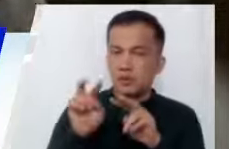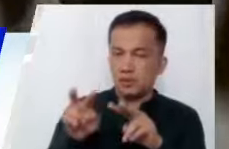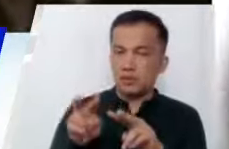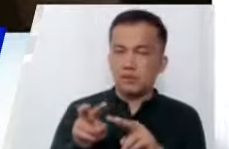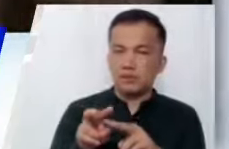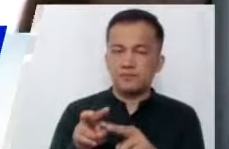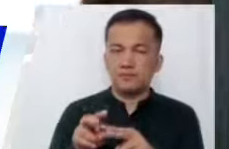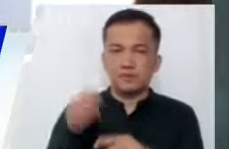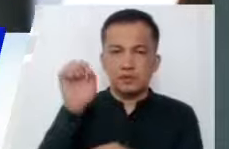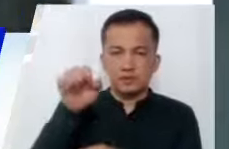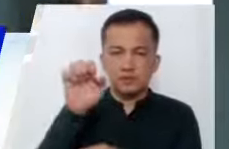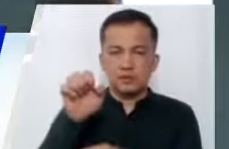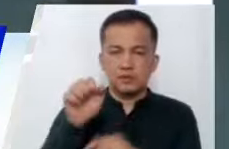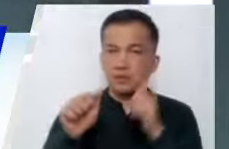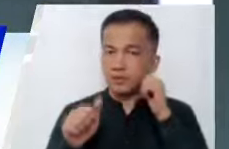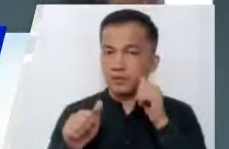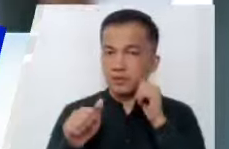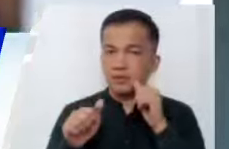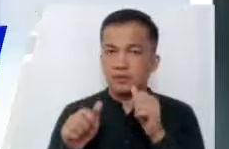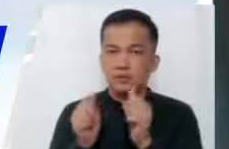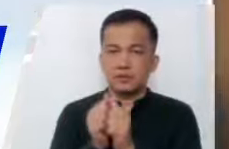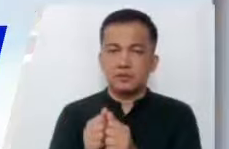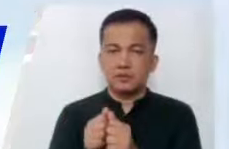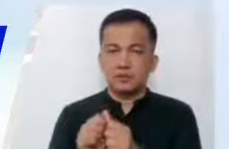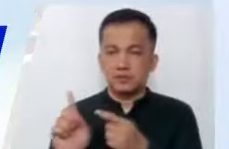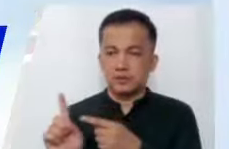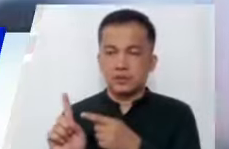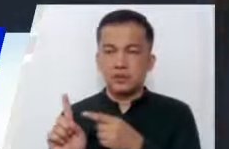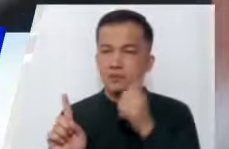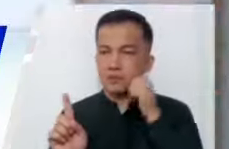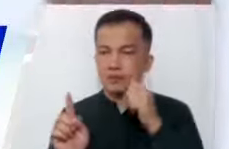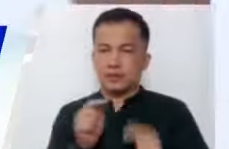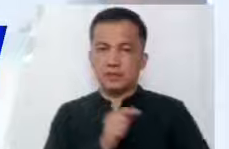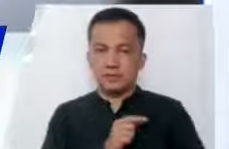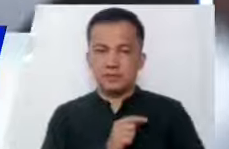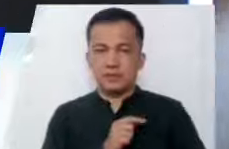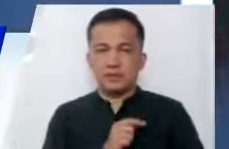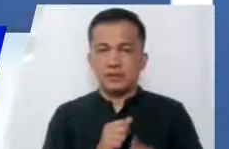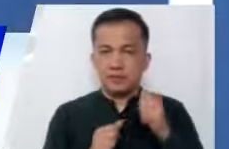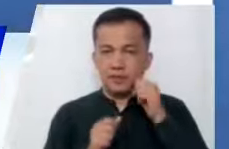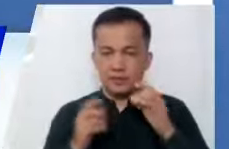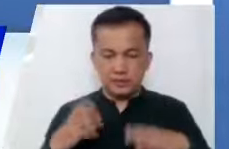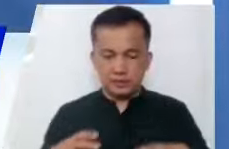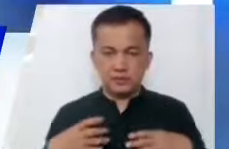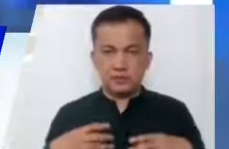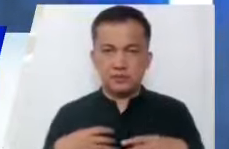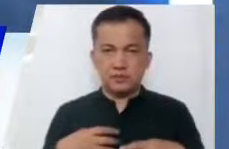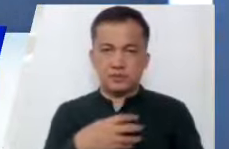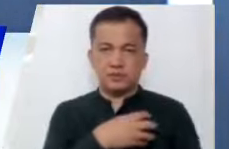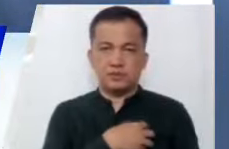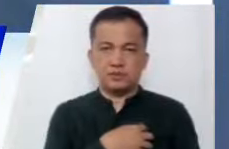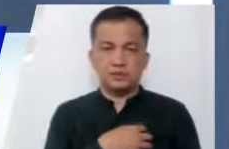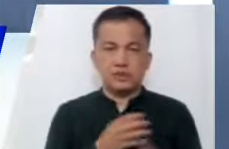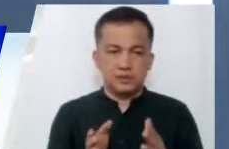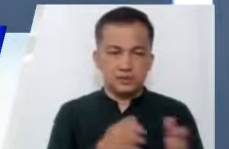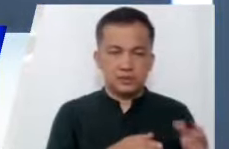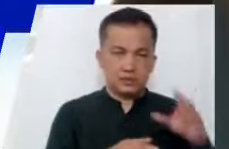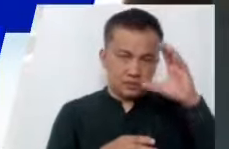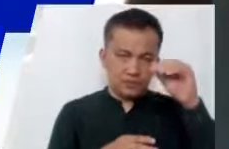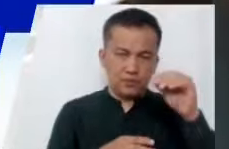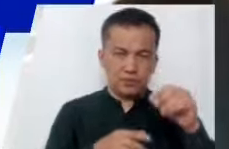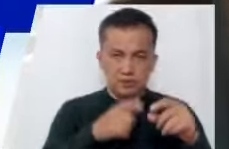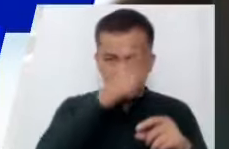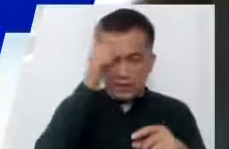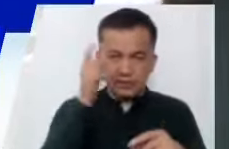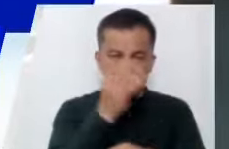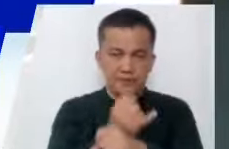pagkatok ng isang babae kasamang isang babaeng security guard, babaeng nakadamit na pangpulis at isang lalaking nakaitim na jacket.